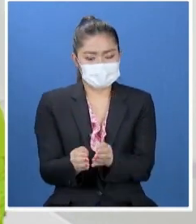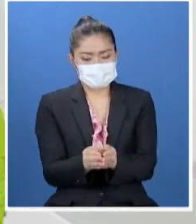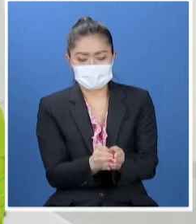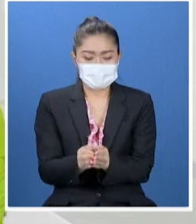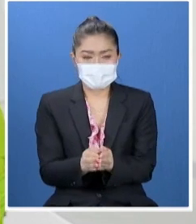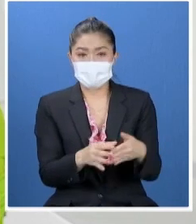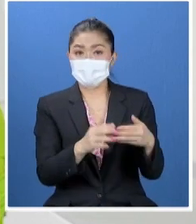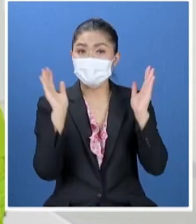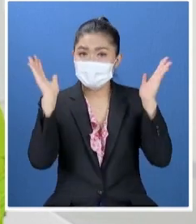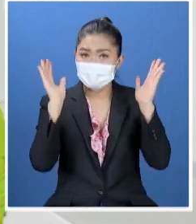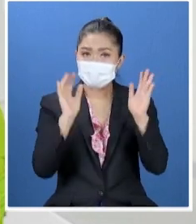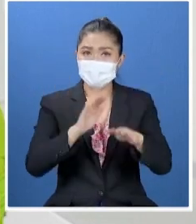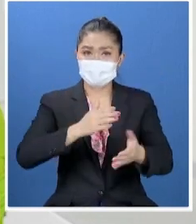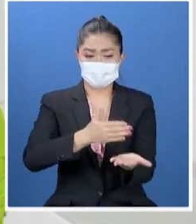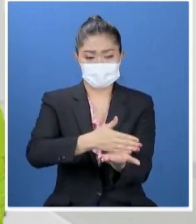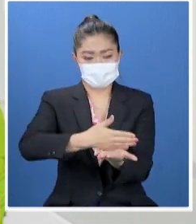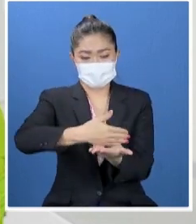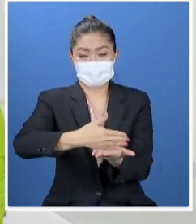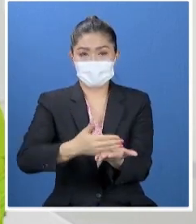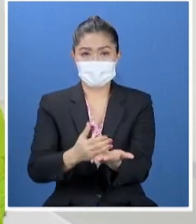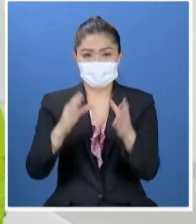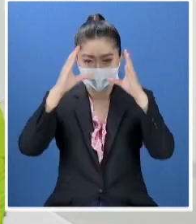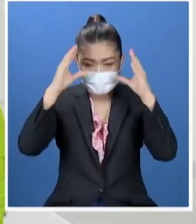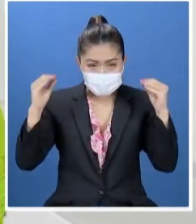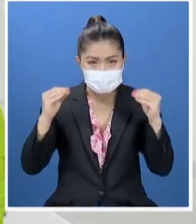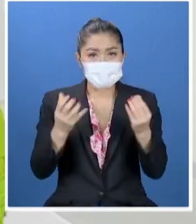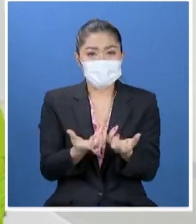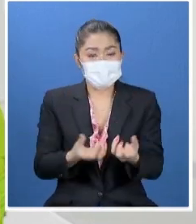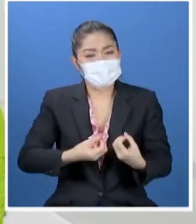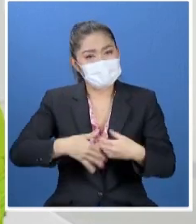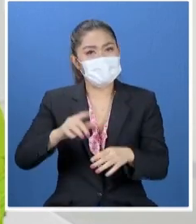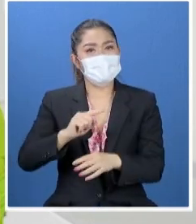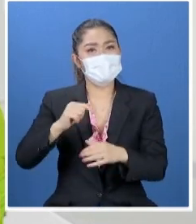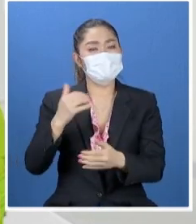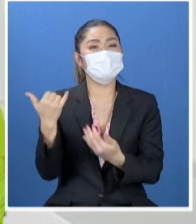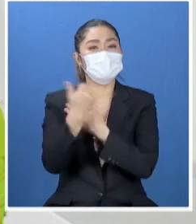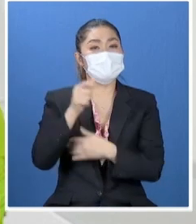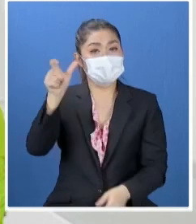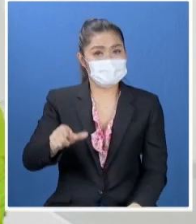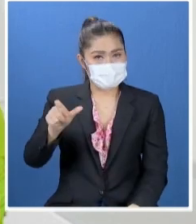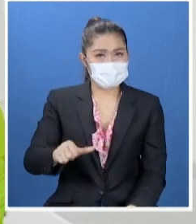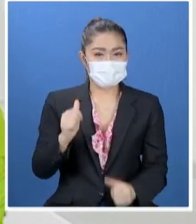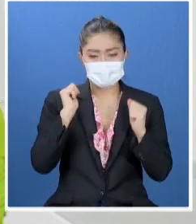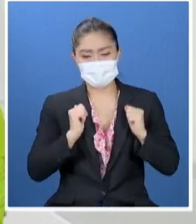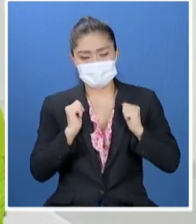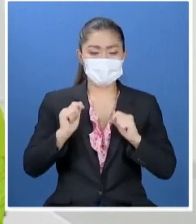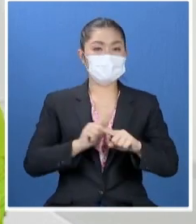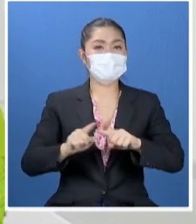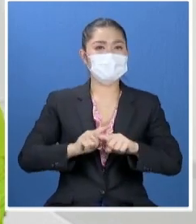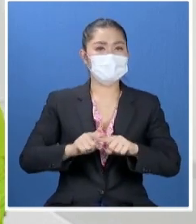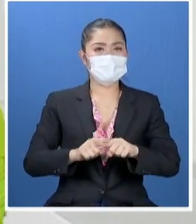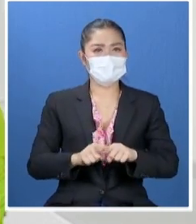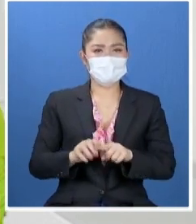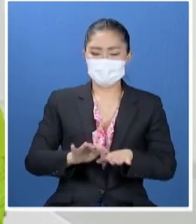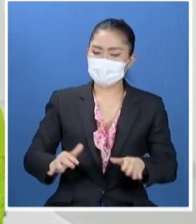นี้ขอนำเสนอพิซซ่าค่ะเดี๋ยวเราเก็บของกันเลยแล้วกันนะคะจะไปที่อิตาลีค่ะกระเป๋าเสื้อผ้าต่างๆแ